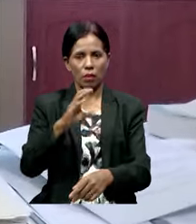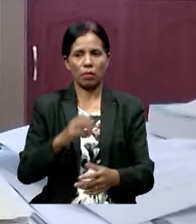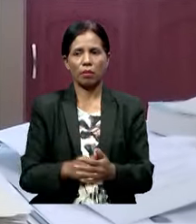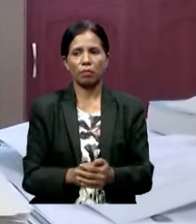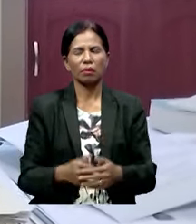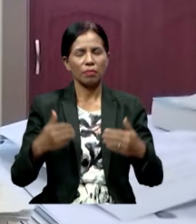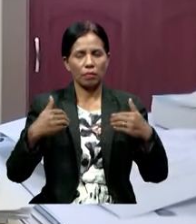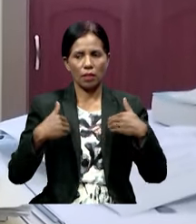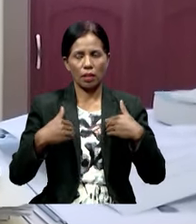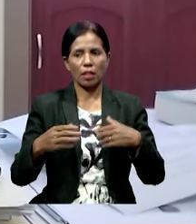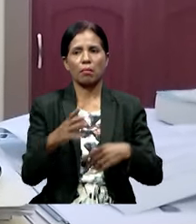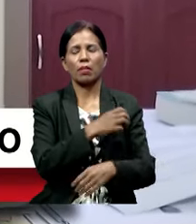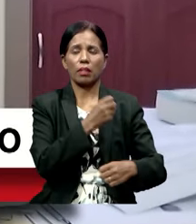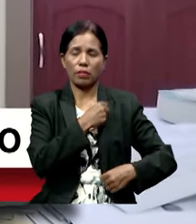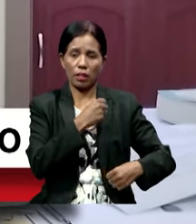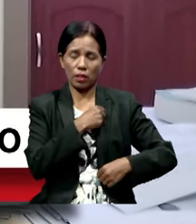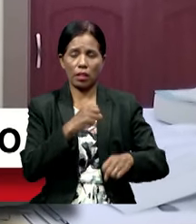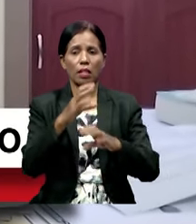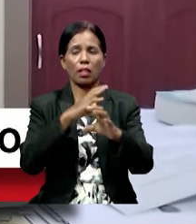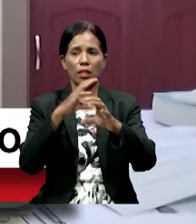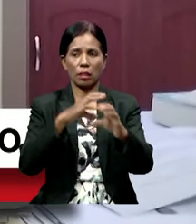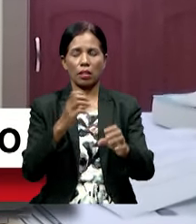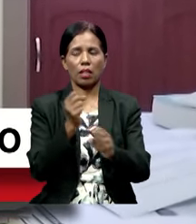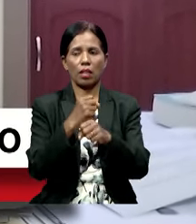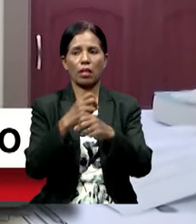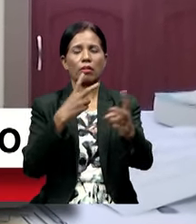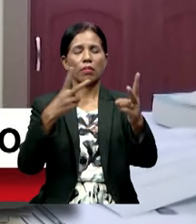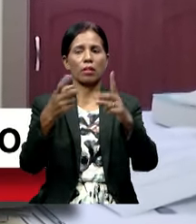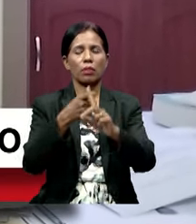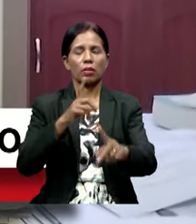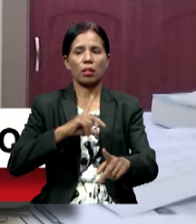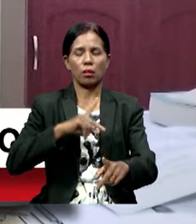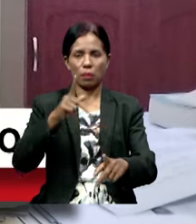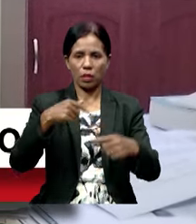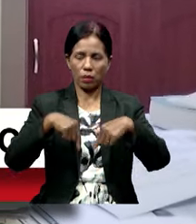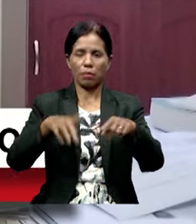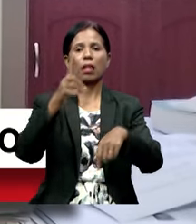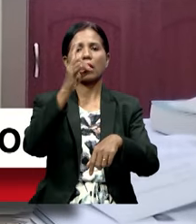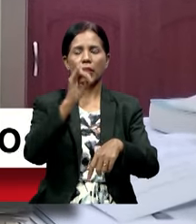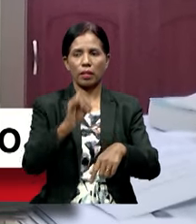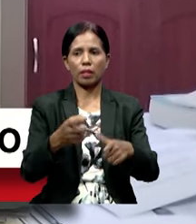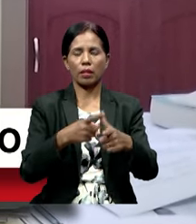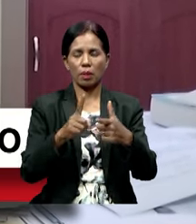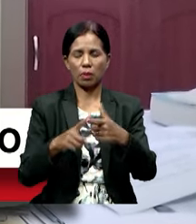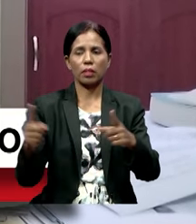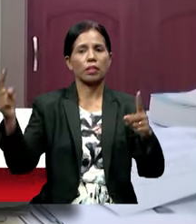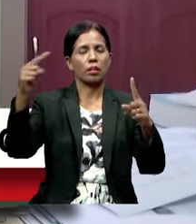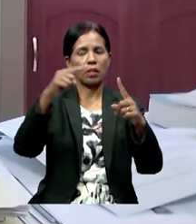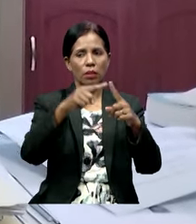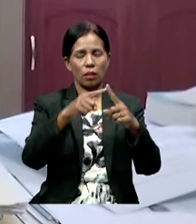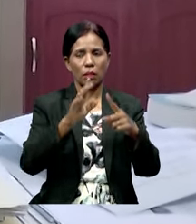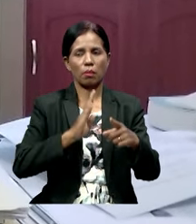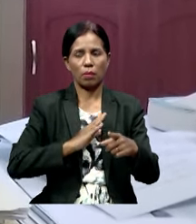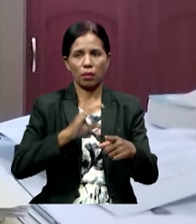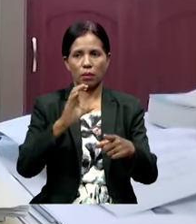forsa ser nia kareta, neve ke halu biaja no silos palos atu ba dili, depois ya tau iha area bukoli